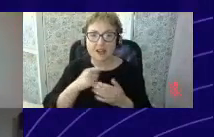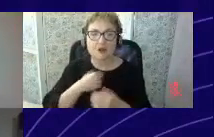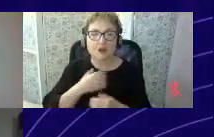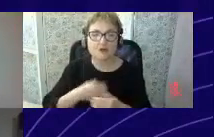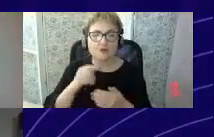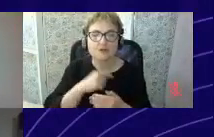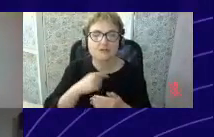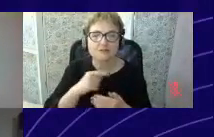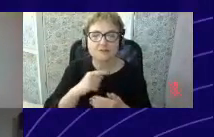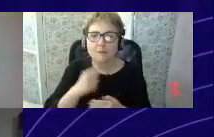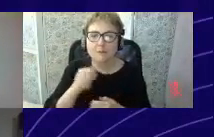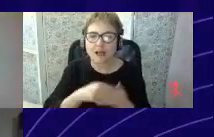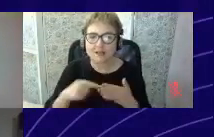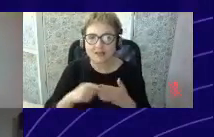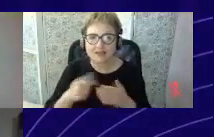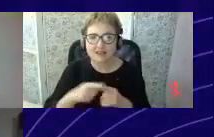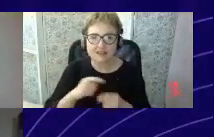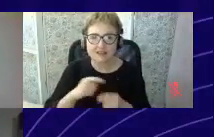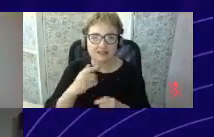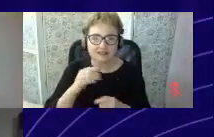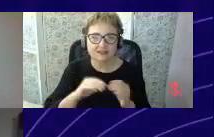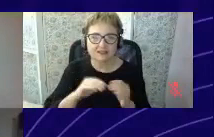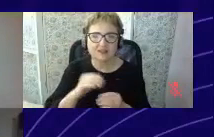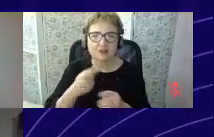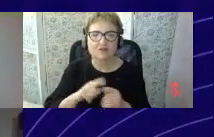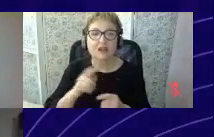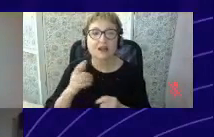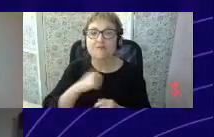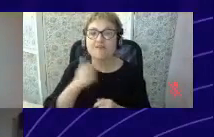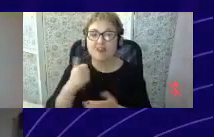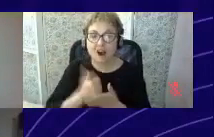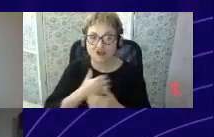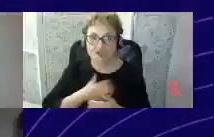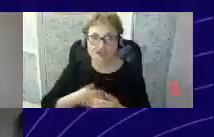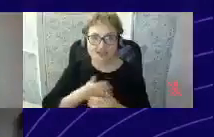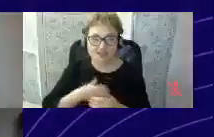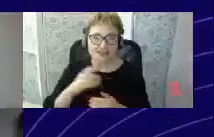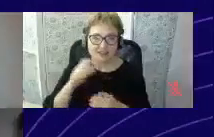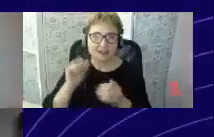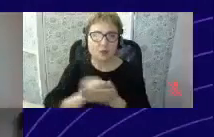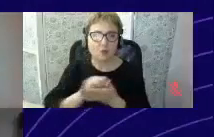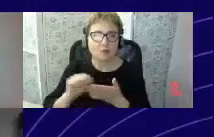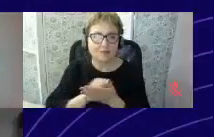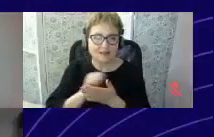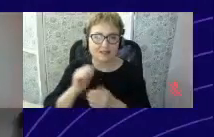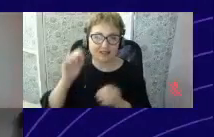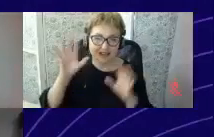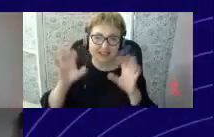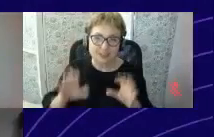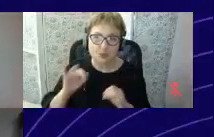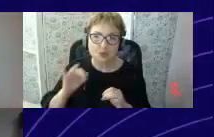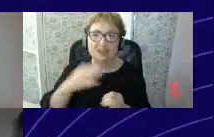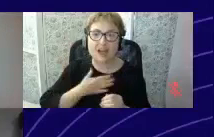именно эту составляющую в первую очередь. Базовыми для нас с вами документами, по большому счету, выступают Конституция